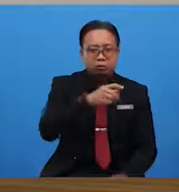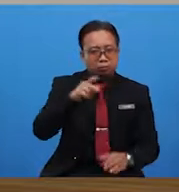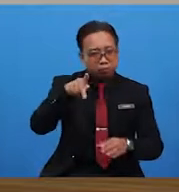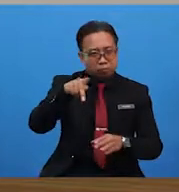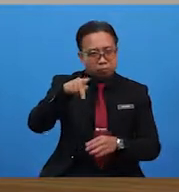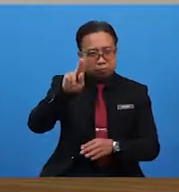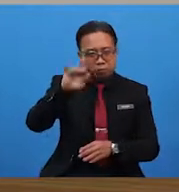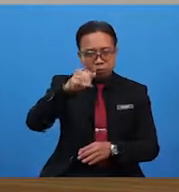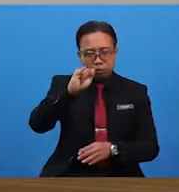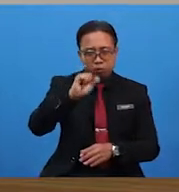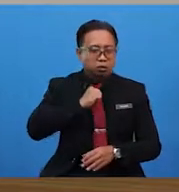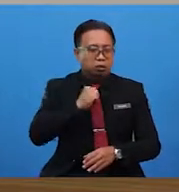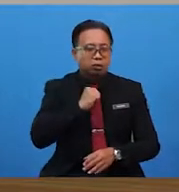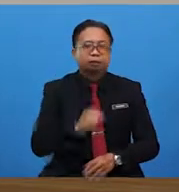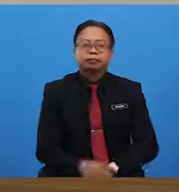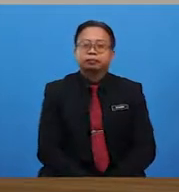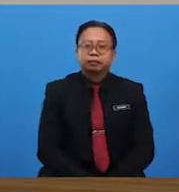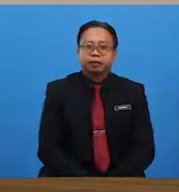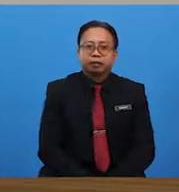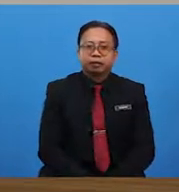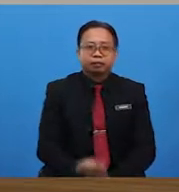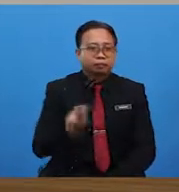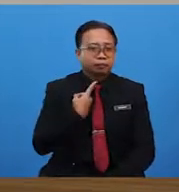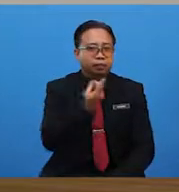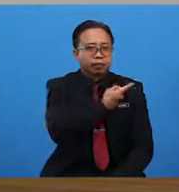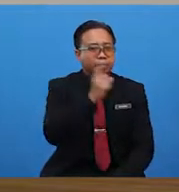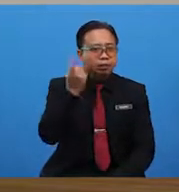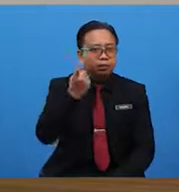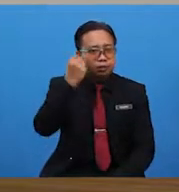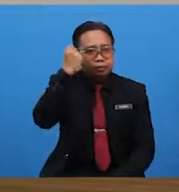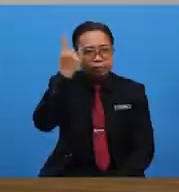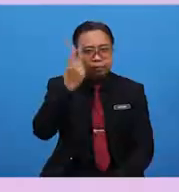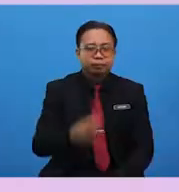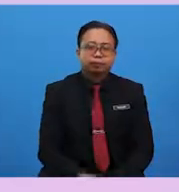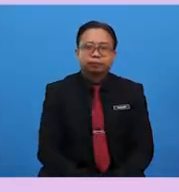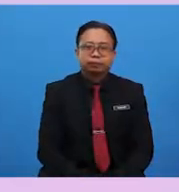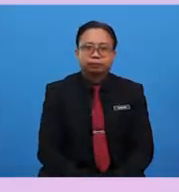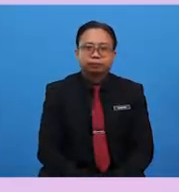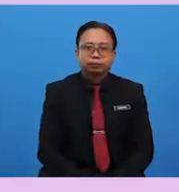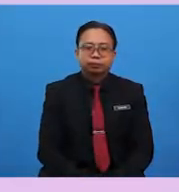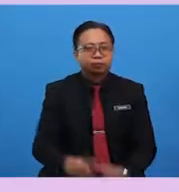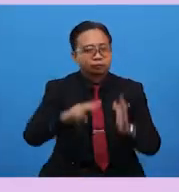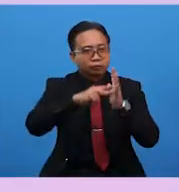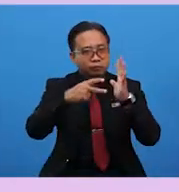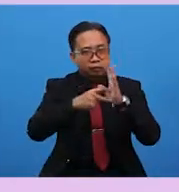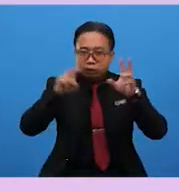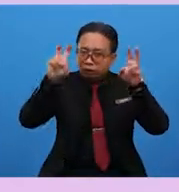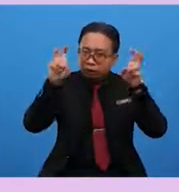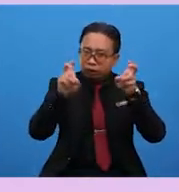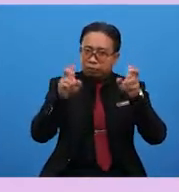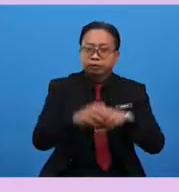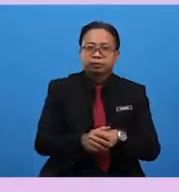nih kita seorang yang paham betul definisi tema